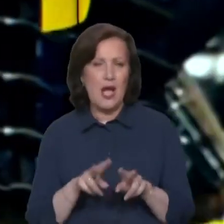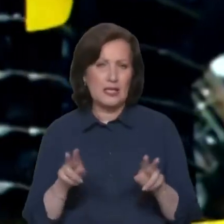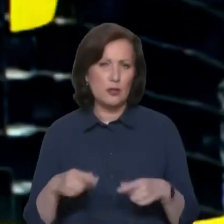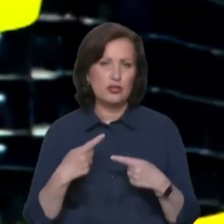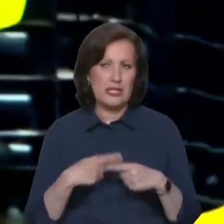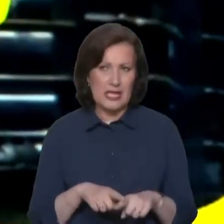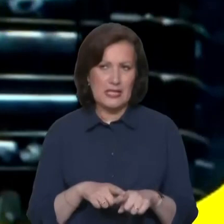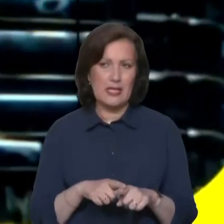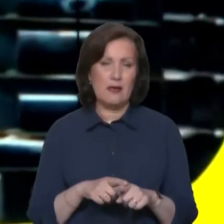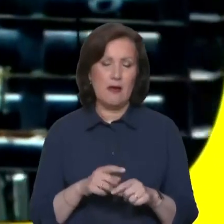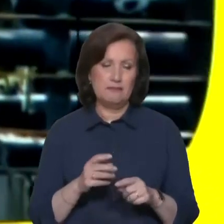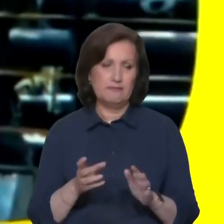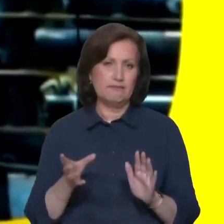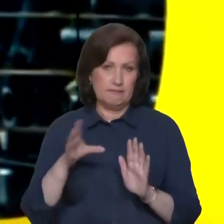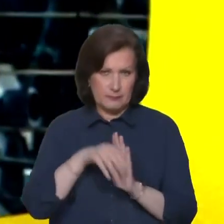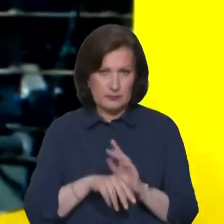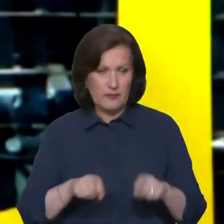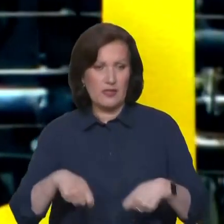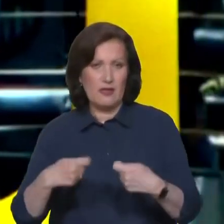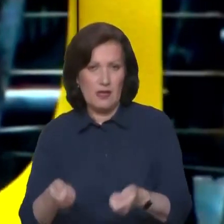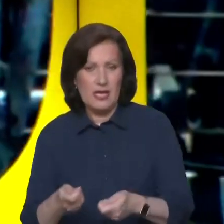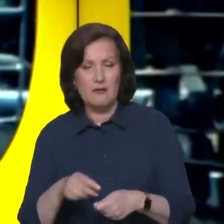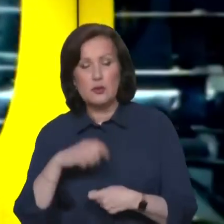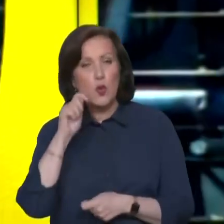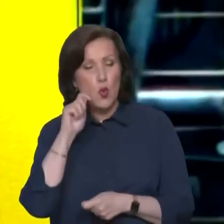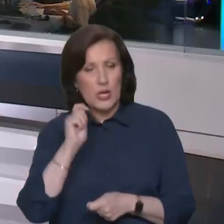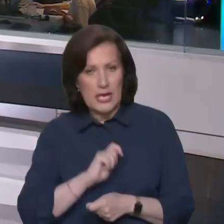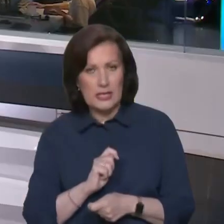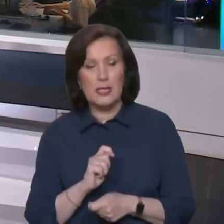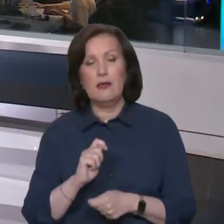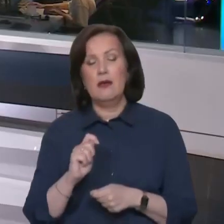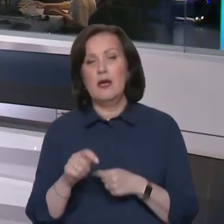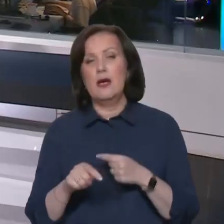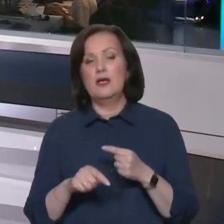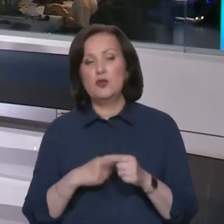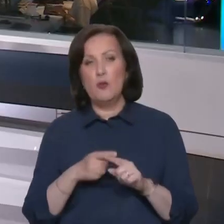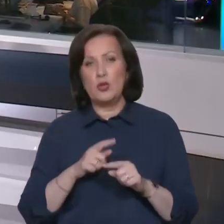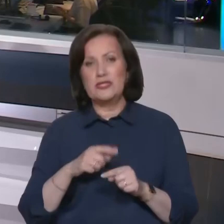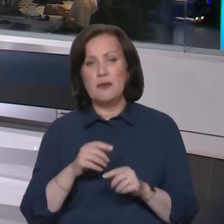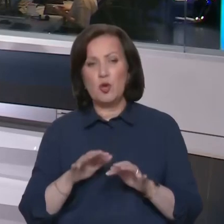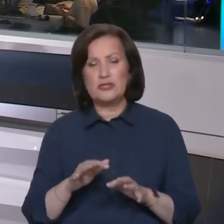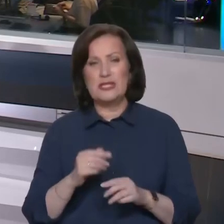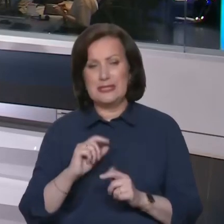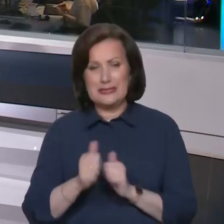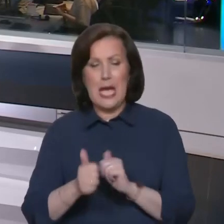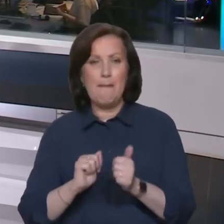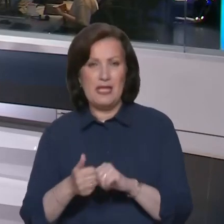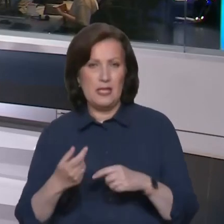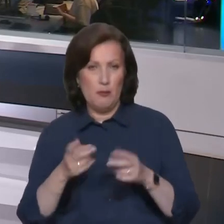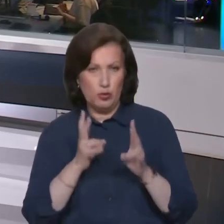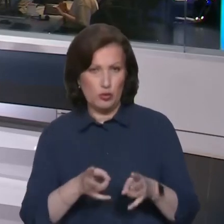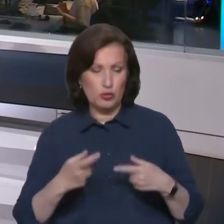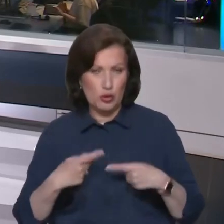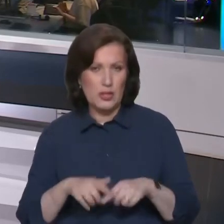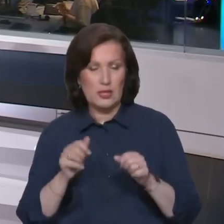Аналогічна техніка включається в наступний пакет і надсилається до України. Тому йде оцей процес заміни пошкодженої техніки.